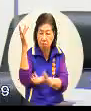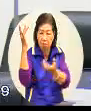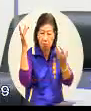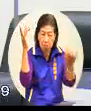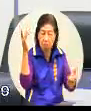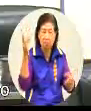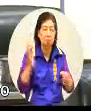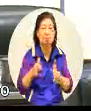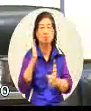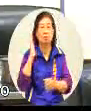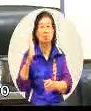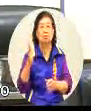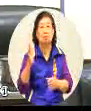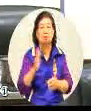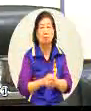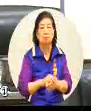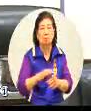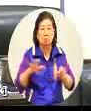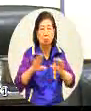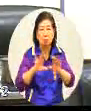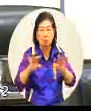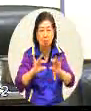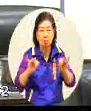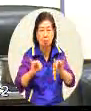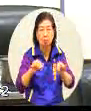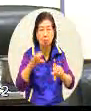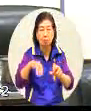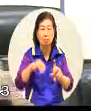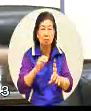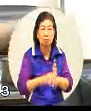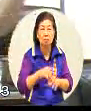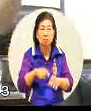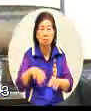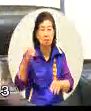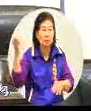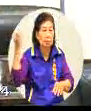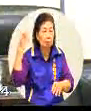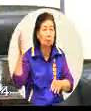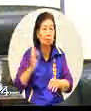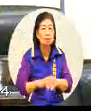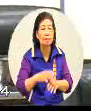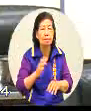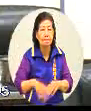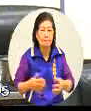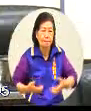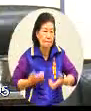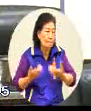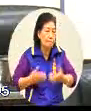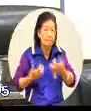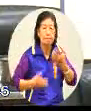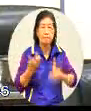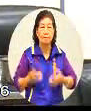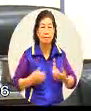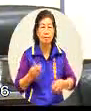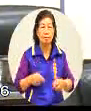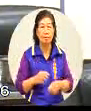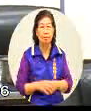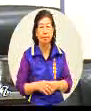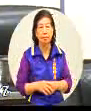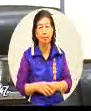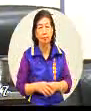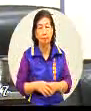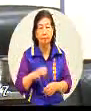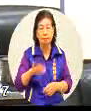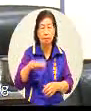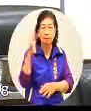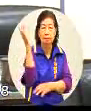佮耍。第一人听这个声音吼，大家都抓狂起来，我靠安尼呢？一张